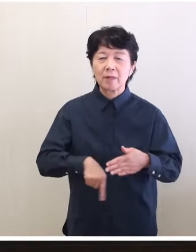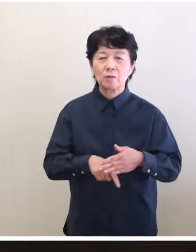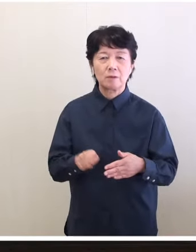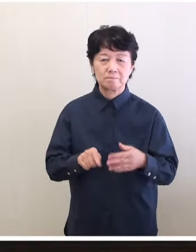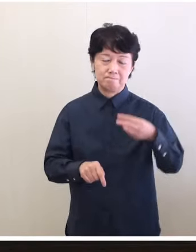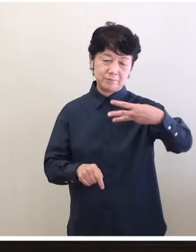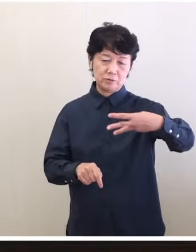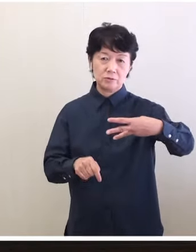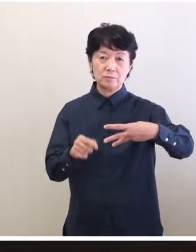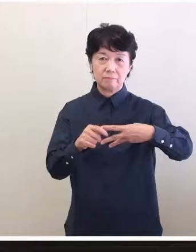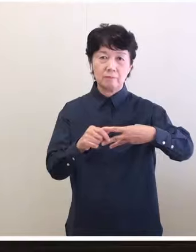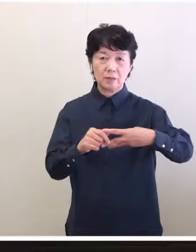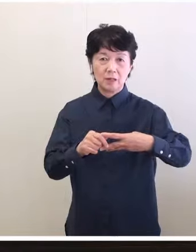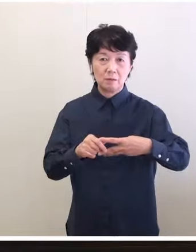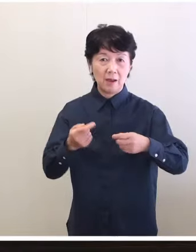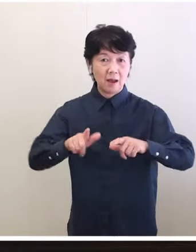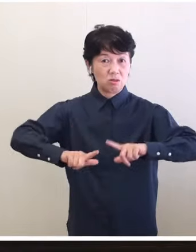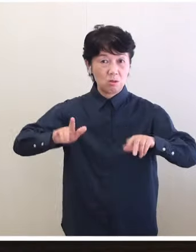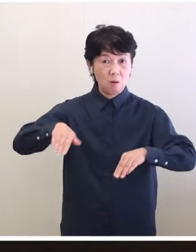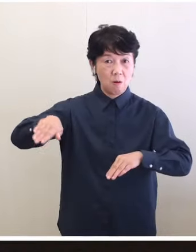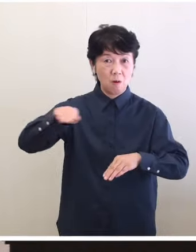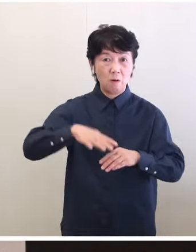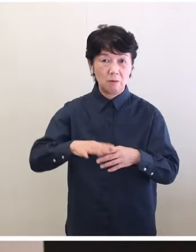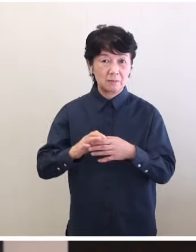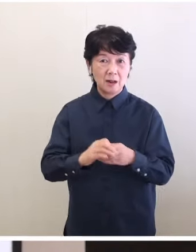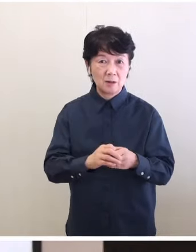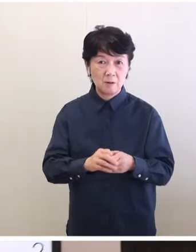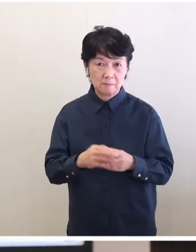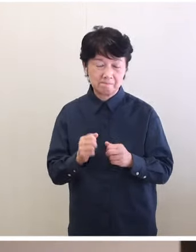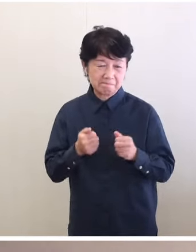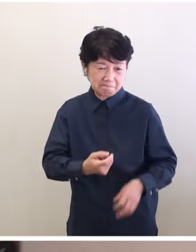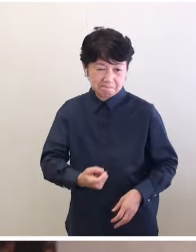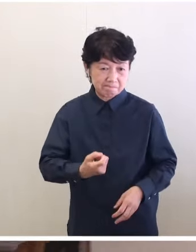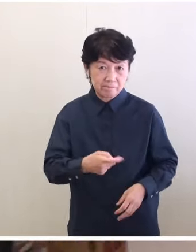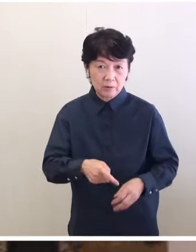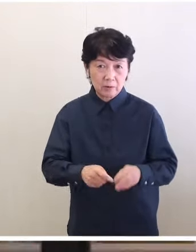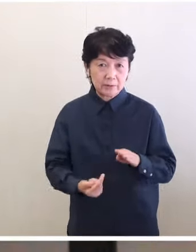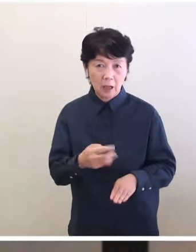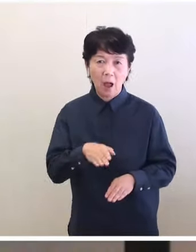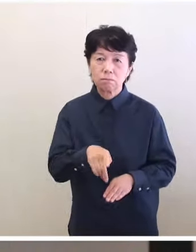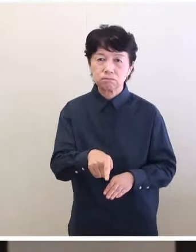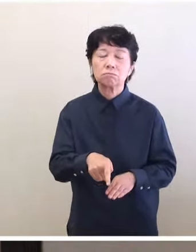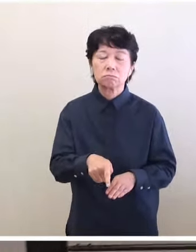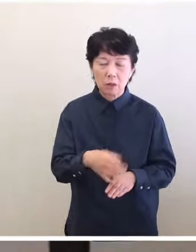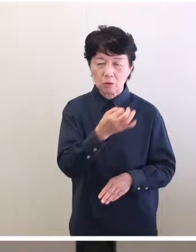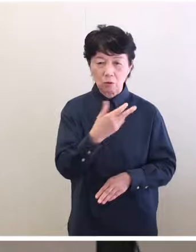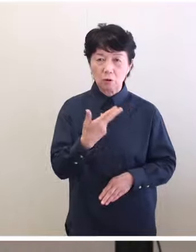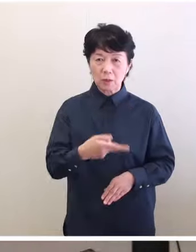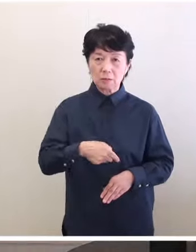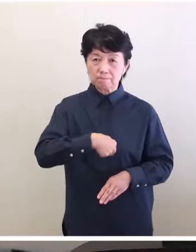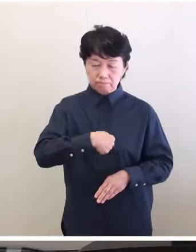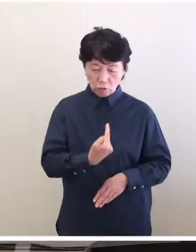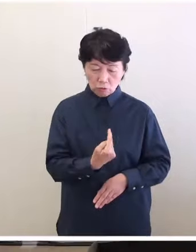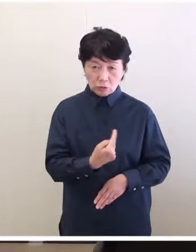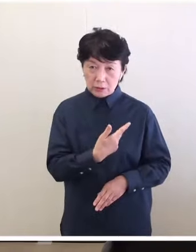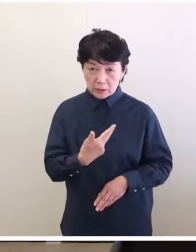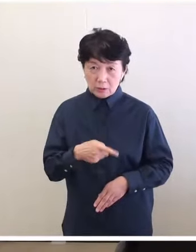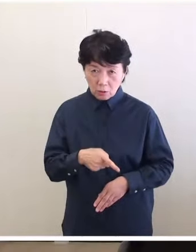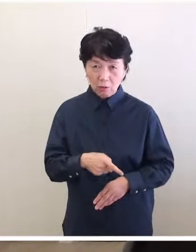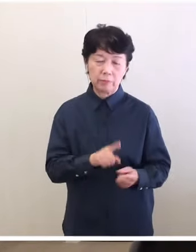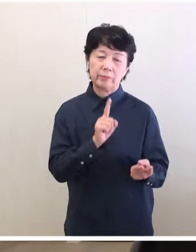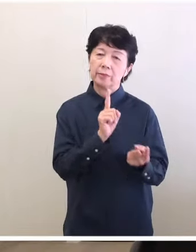3件です。関東圏での連続強盗事件を踏まえて、神戸市としての独自の対策